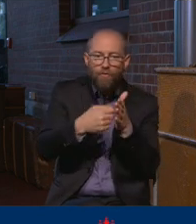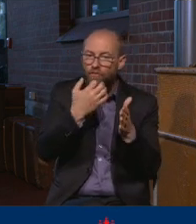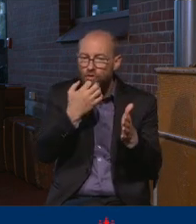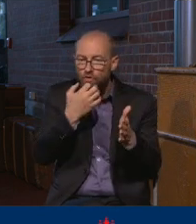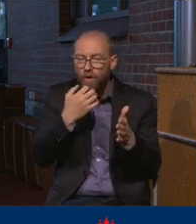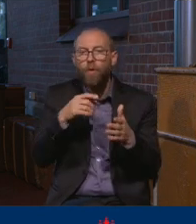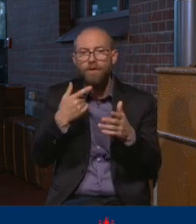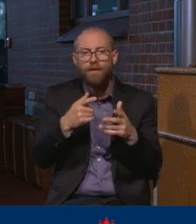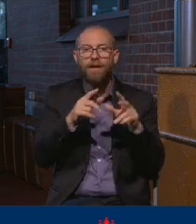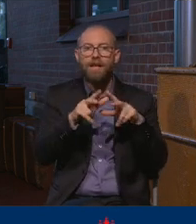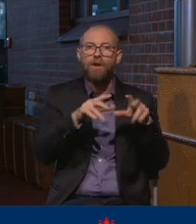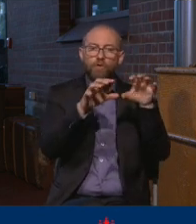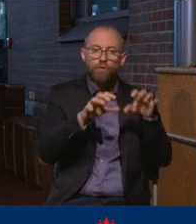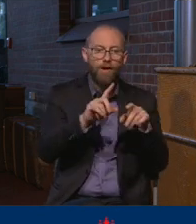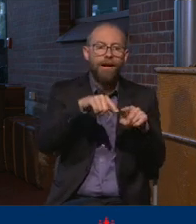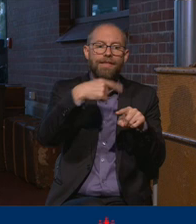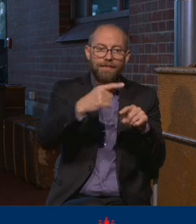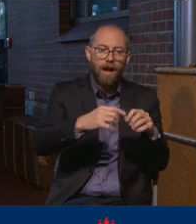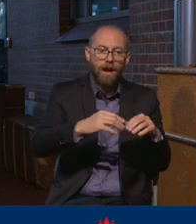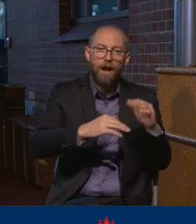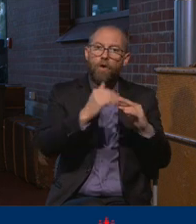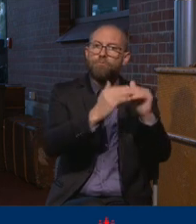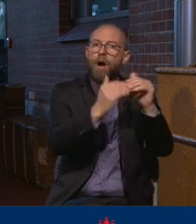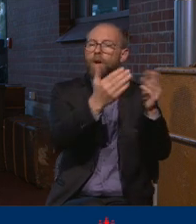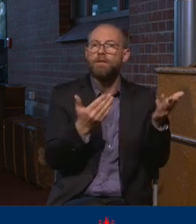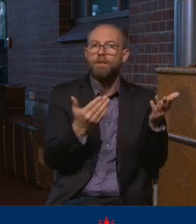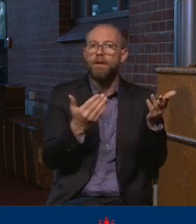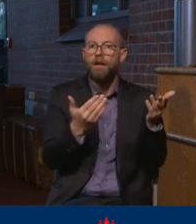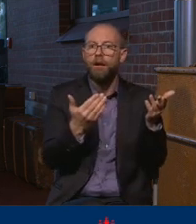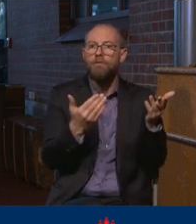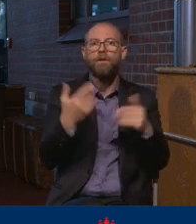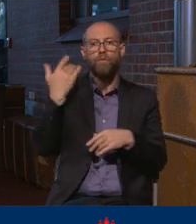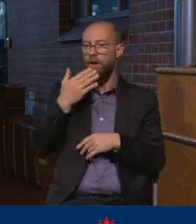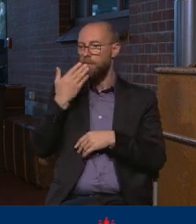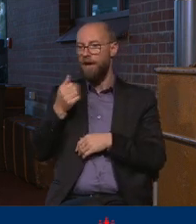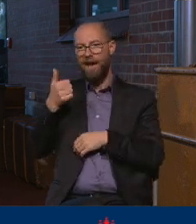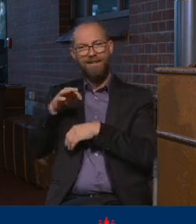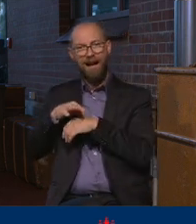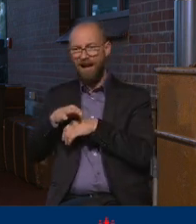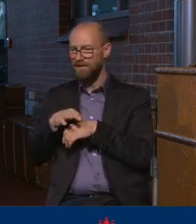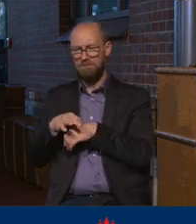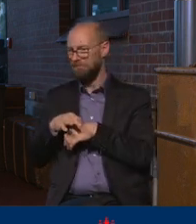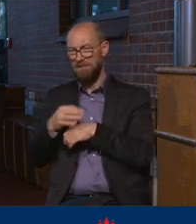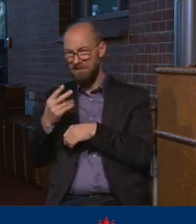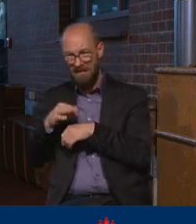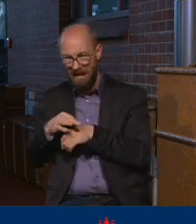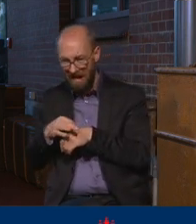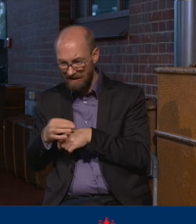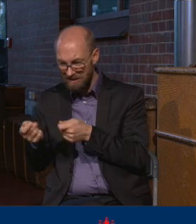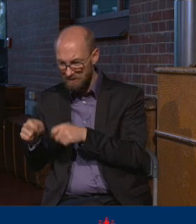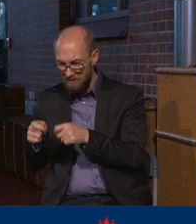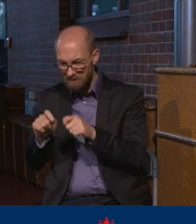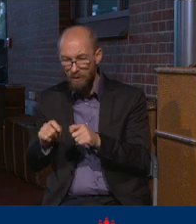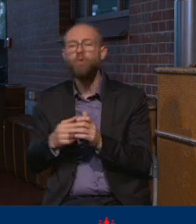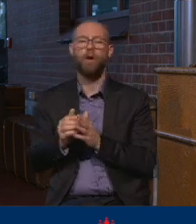und dort wo sich nicht mal ein arzt oder zwei gehalten haben da macht es wenig sinn über ein ärztehaus